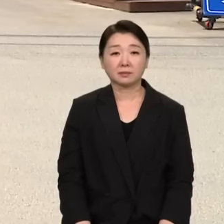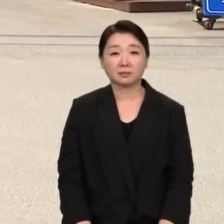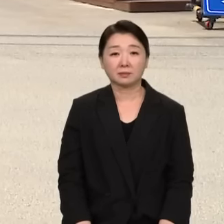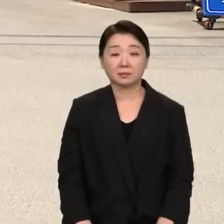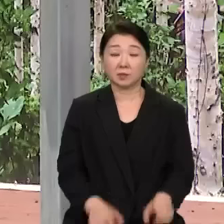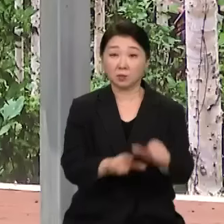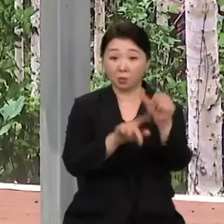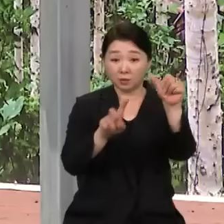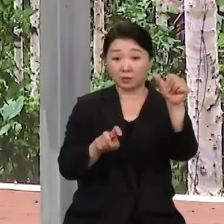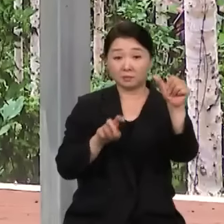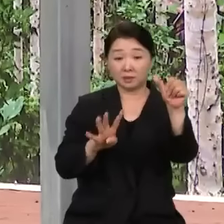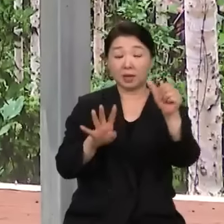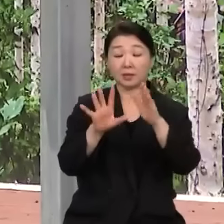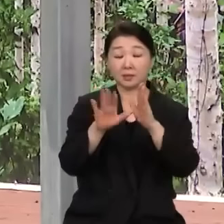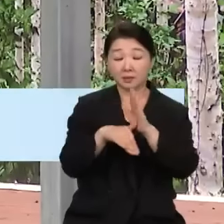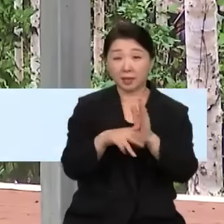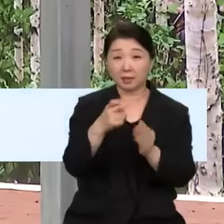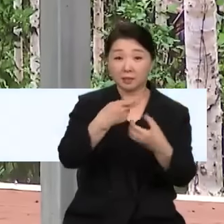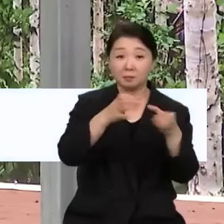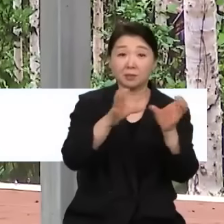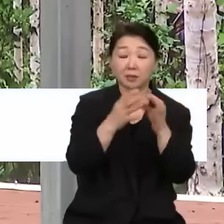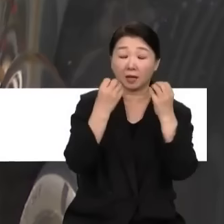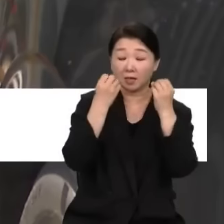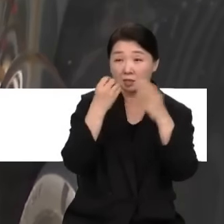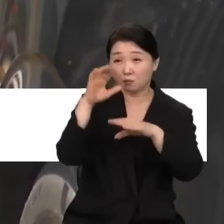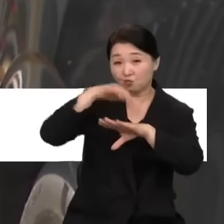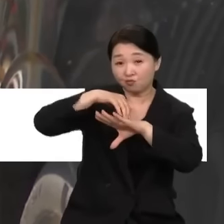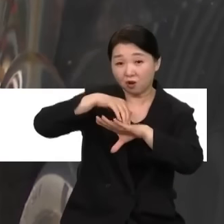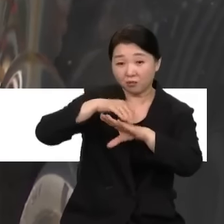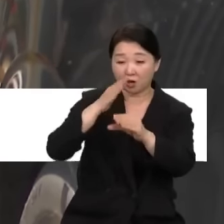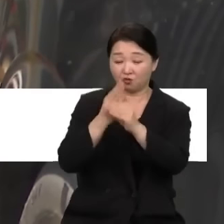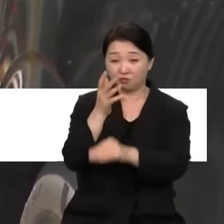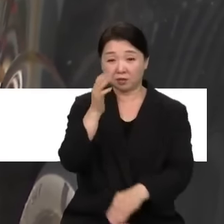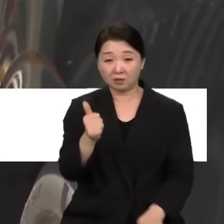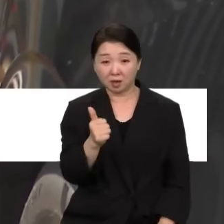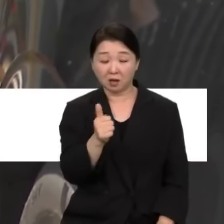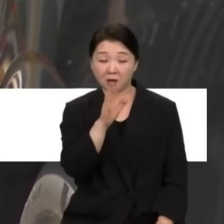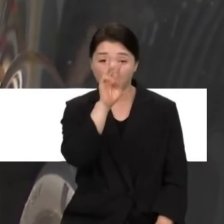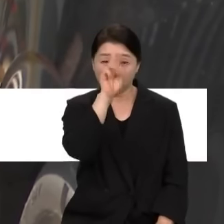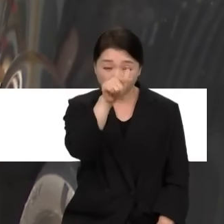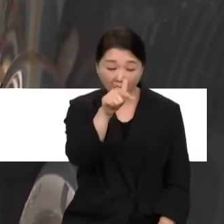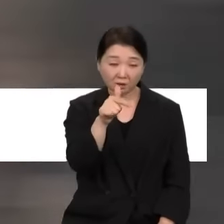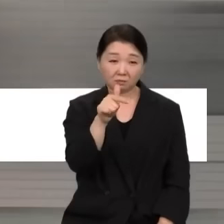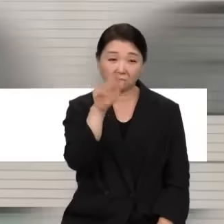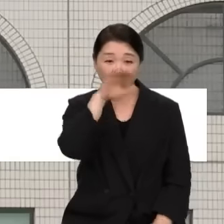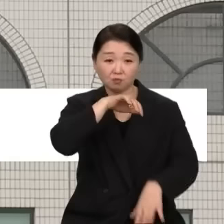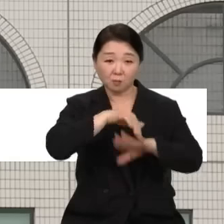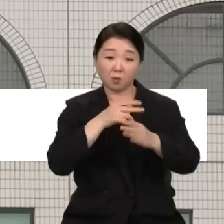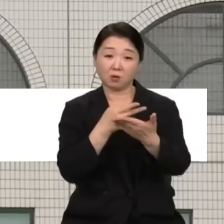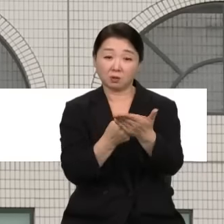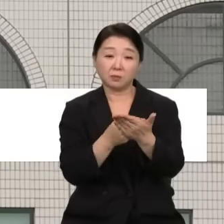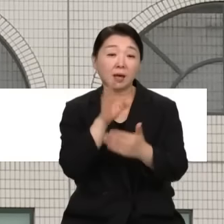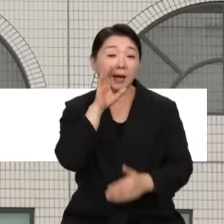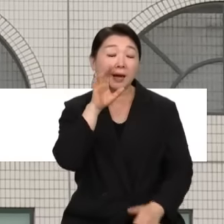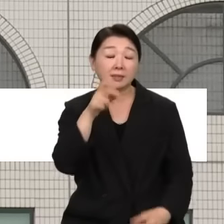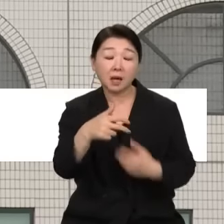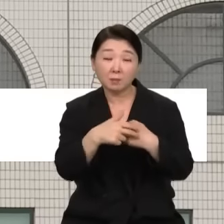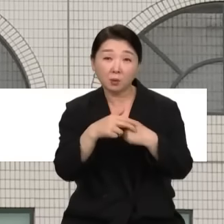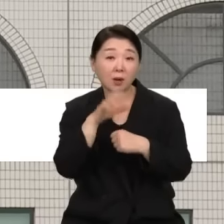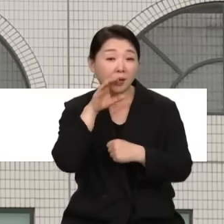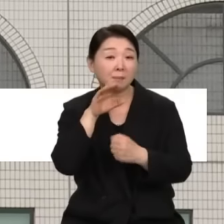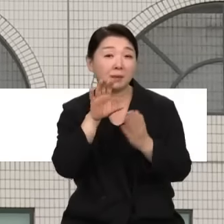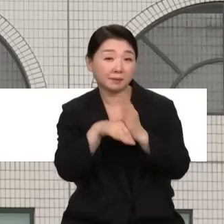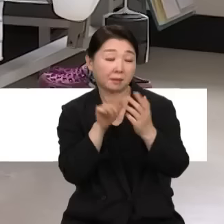지난 5월 24일 12사단 신병교육대 중대장이 박모 훈련병이 입원한 강릉 아산병원 인근 카페에서